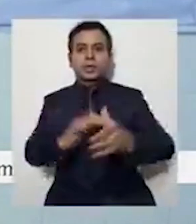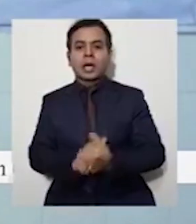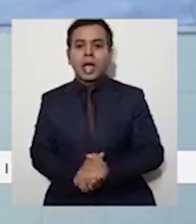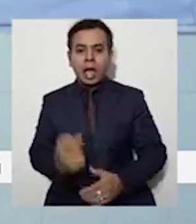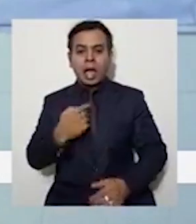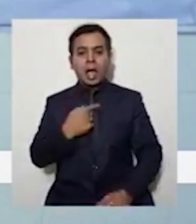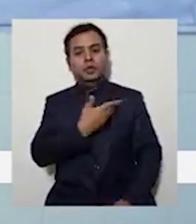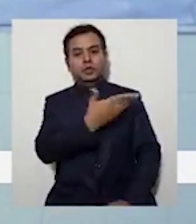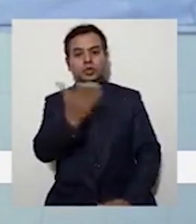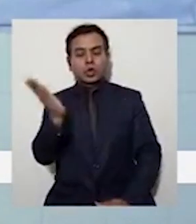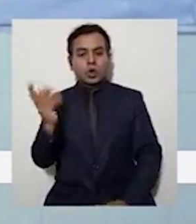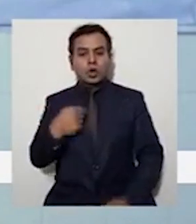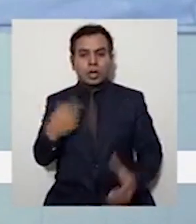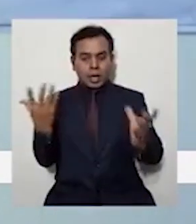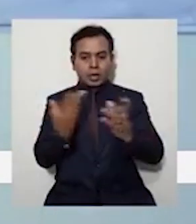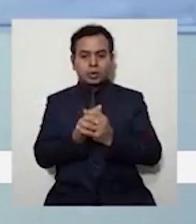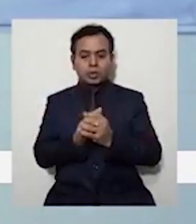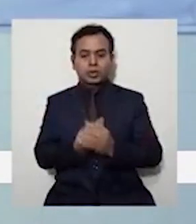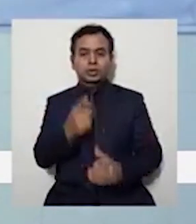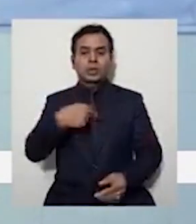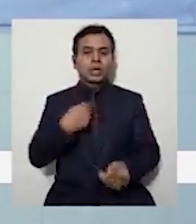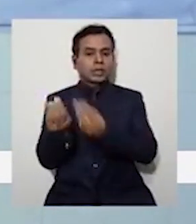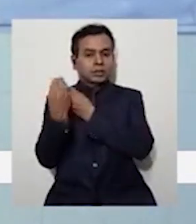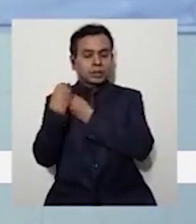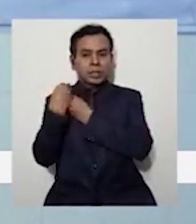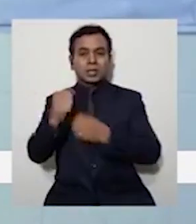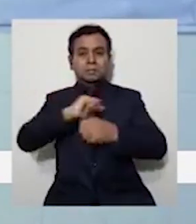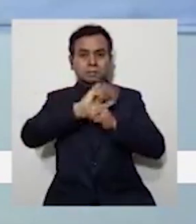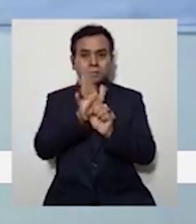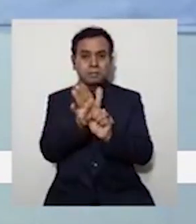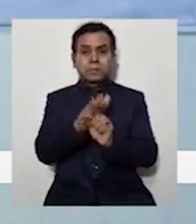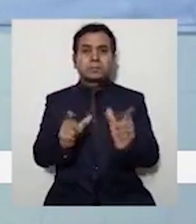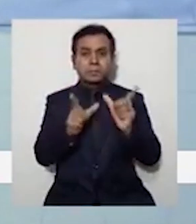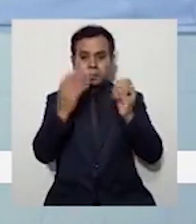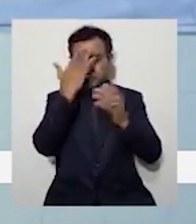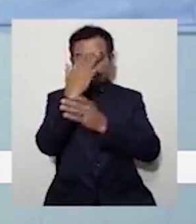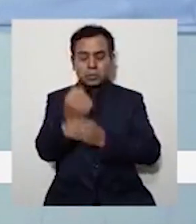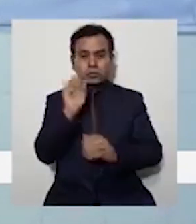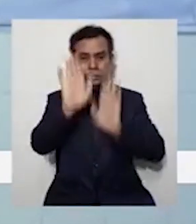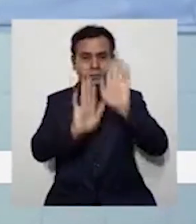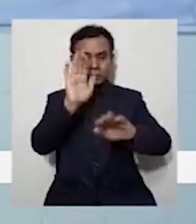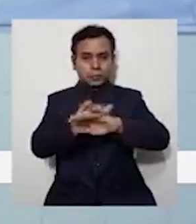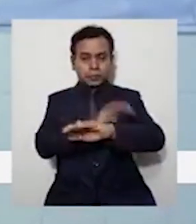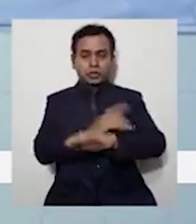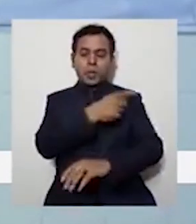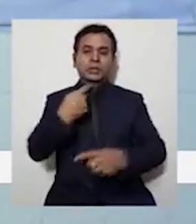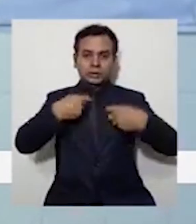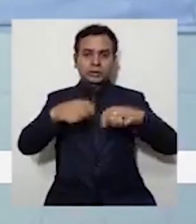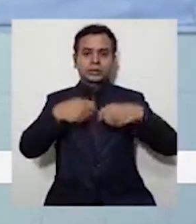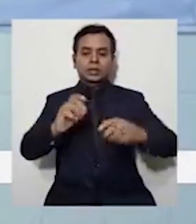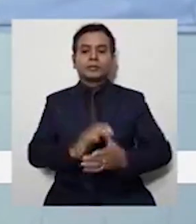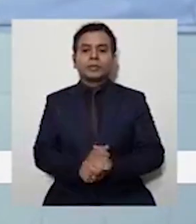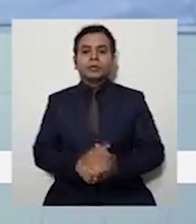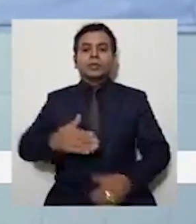দুর্যোগ মোকাবেলায় সর্বাত্মক কাজ করে যাচ্ছি। প্রতিনিয়ত বলা হচ্ছে ঘরে থাকুন, কিন্তু